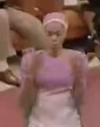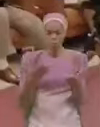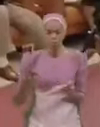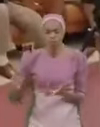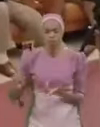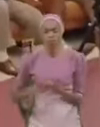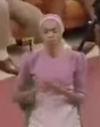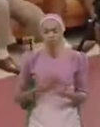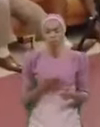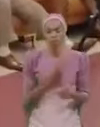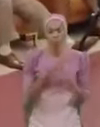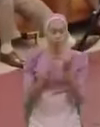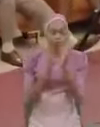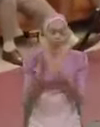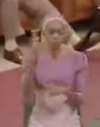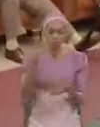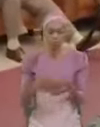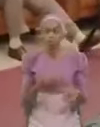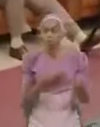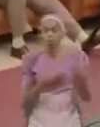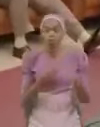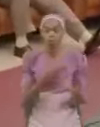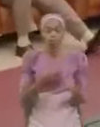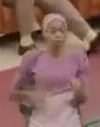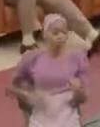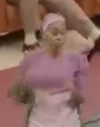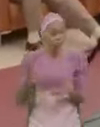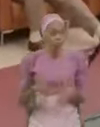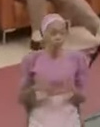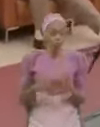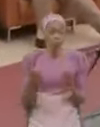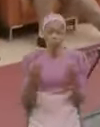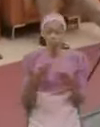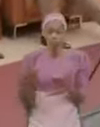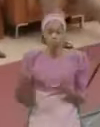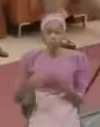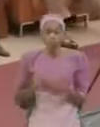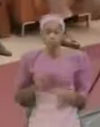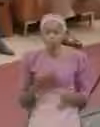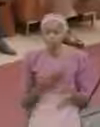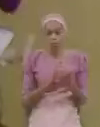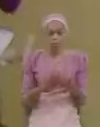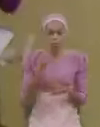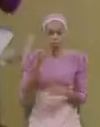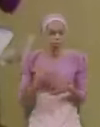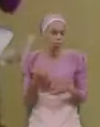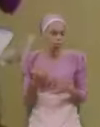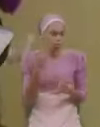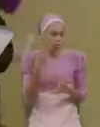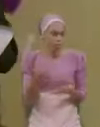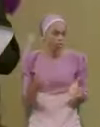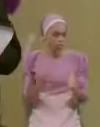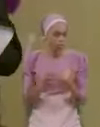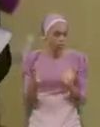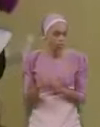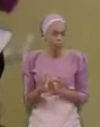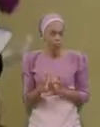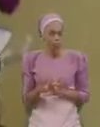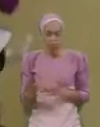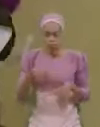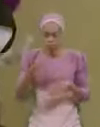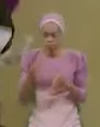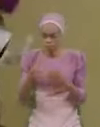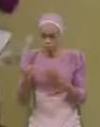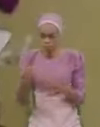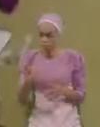Jésus il seur va nous révéler beaucoup de choses au nom de Jésus vous voyez Jésus